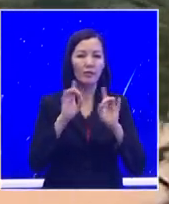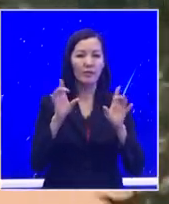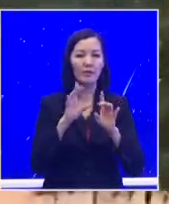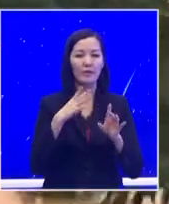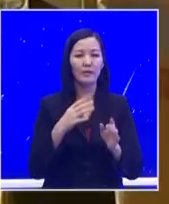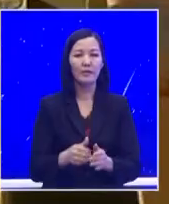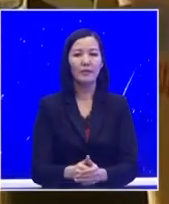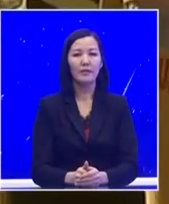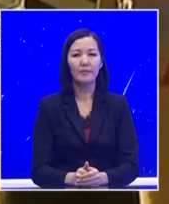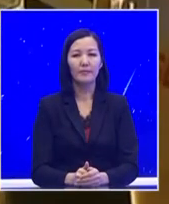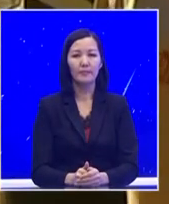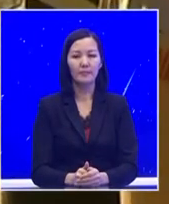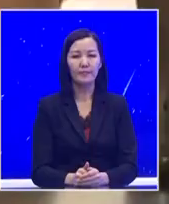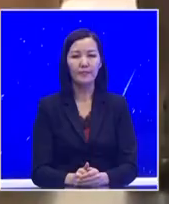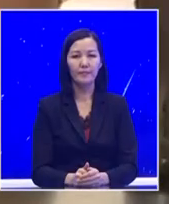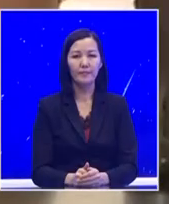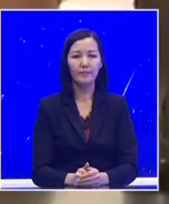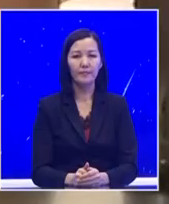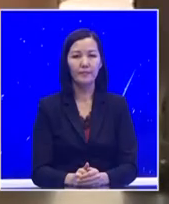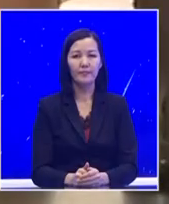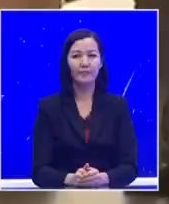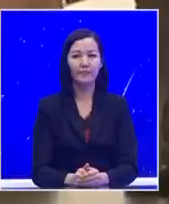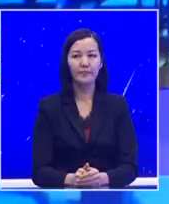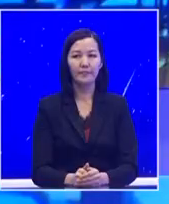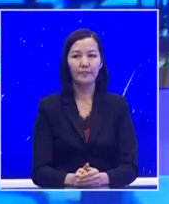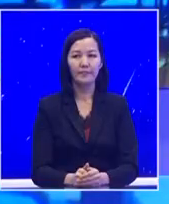Оразалы, Ардана Құрсабаева, Жетісу телеарнасы.